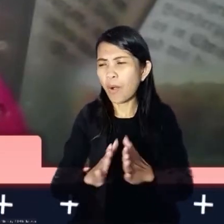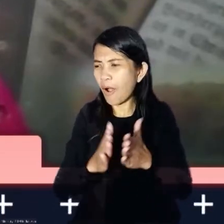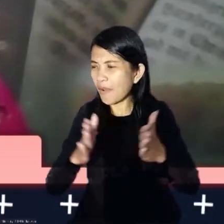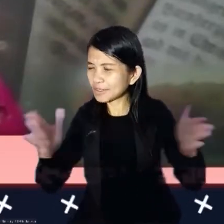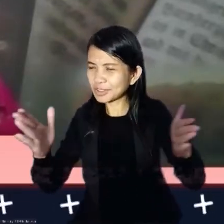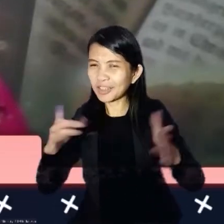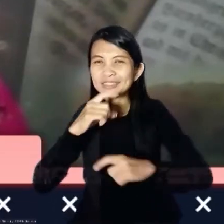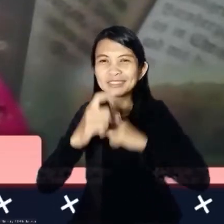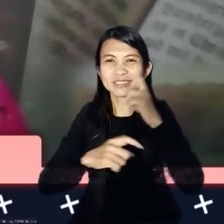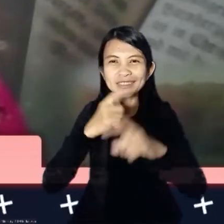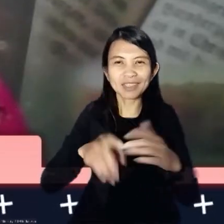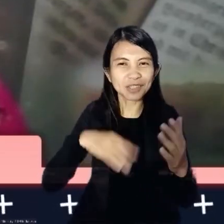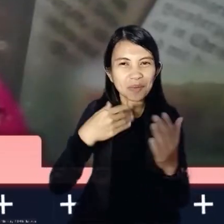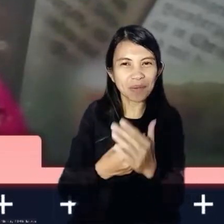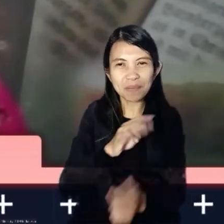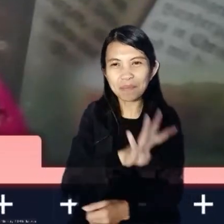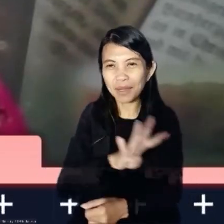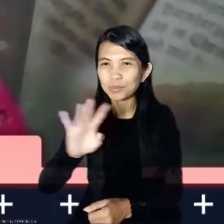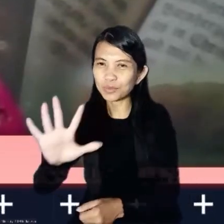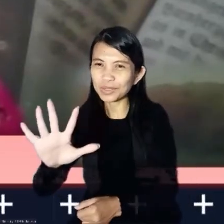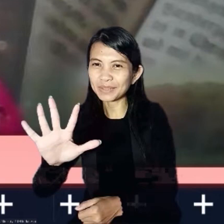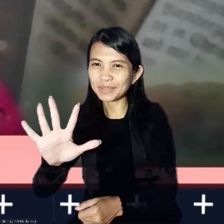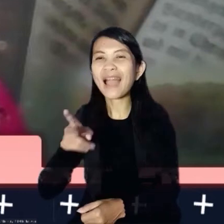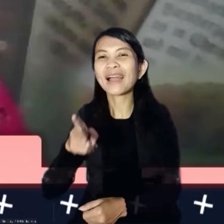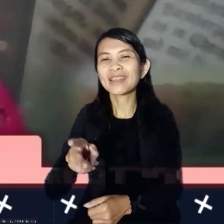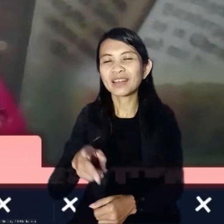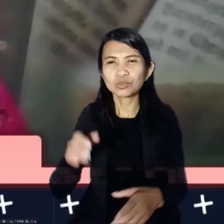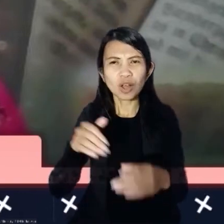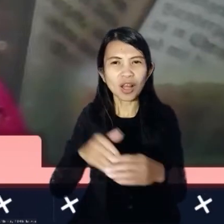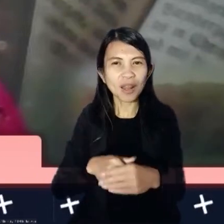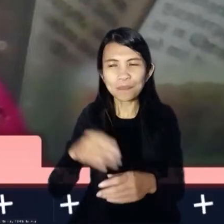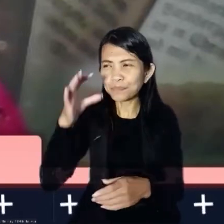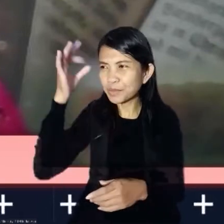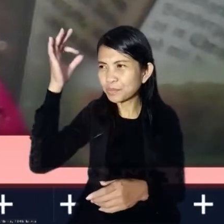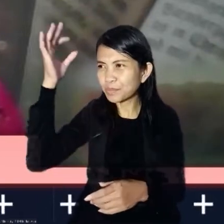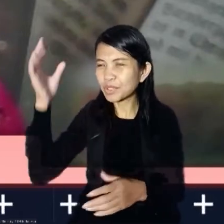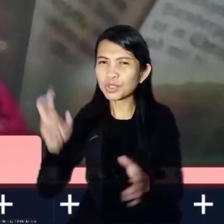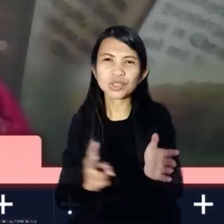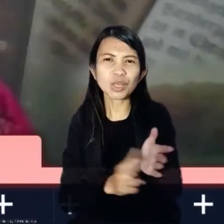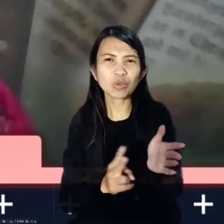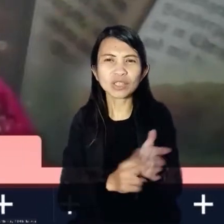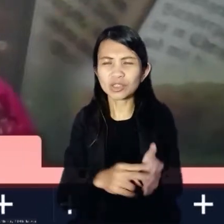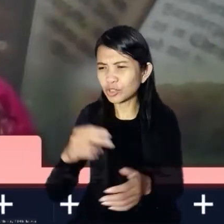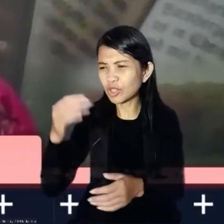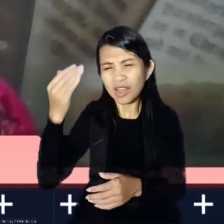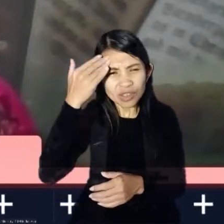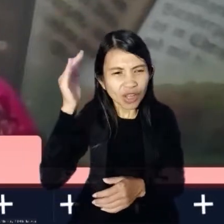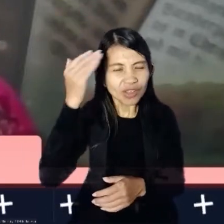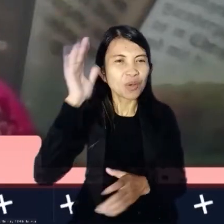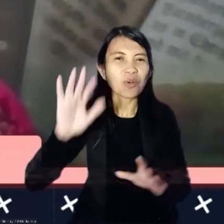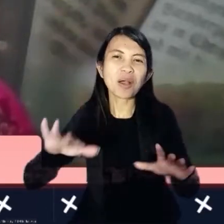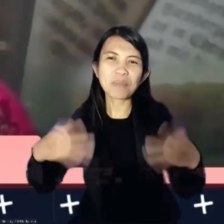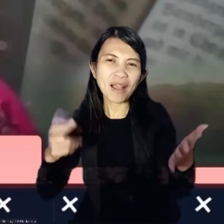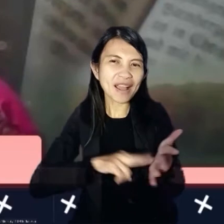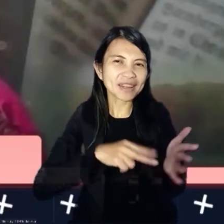dalam mimpi itu nebucard nezar tidak tahu apa mimpinya Apa maknanya singkat cerita Daniel